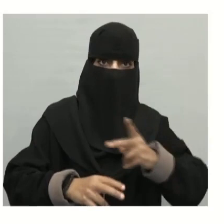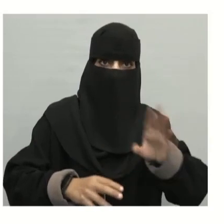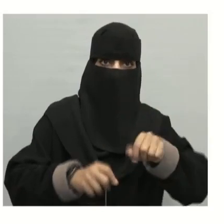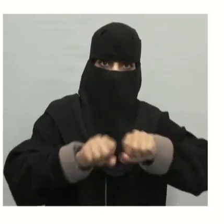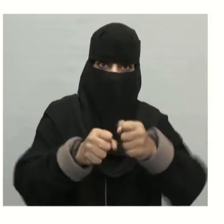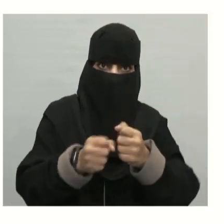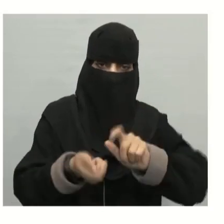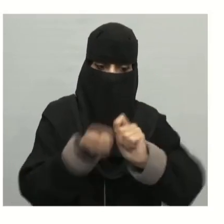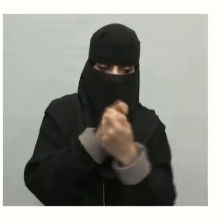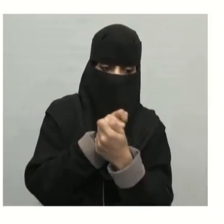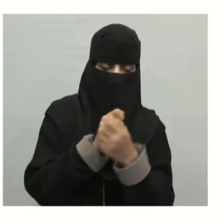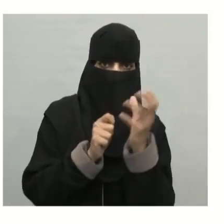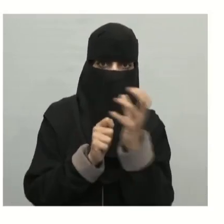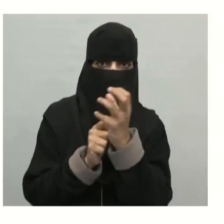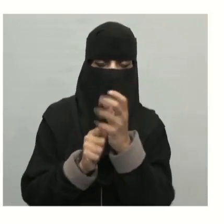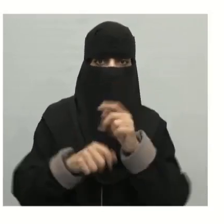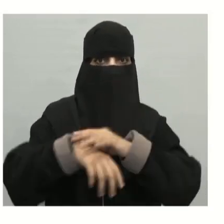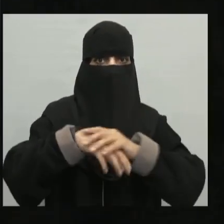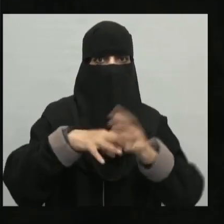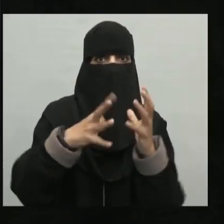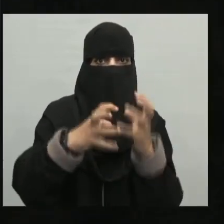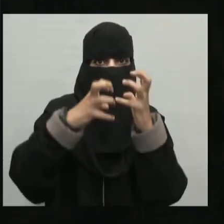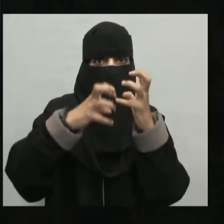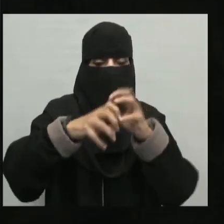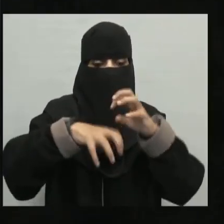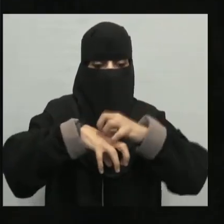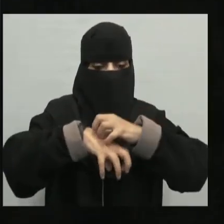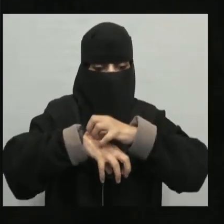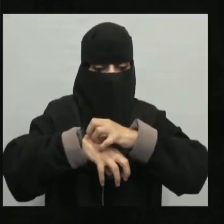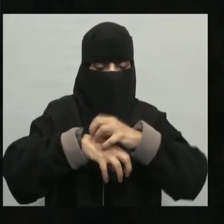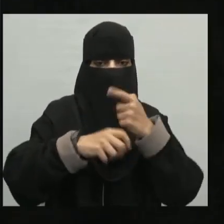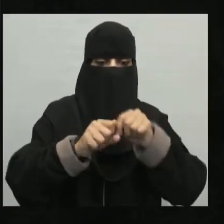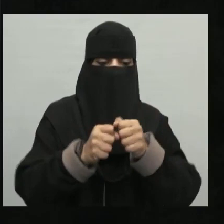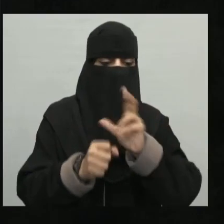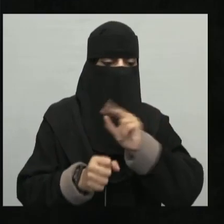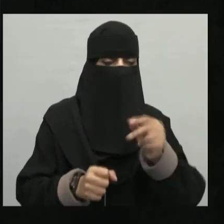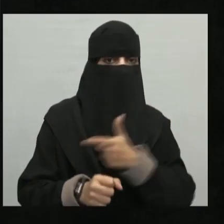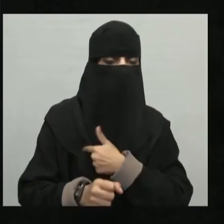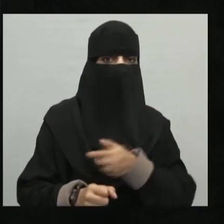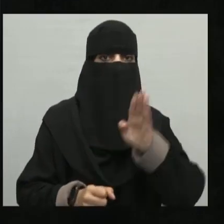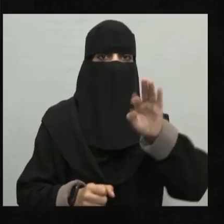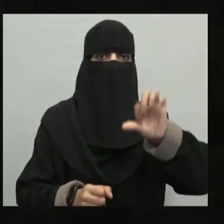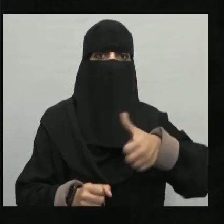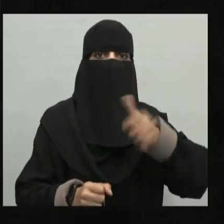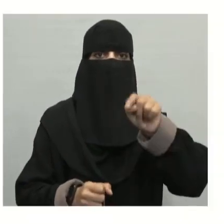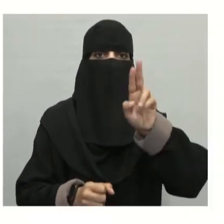ينكسر ويتحول الى قطع ذات سطوح خشنه يقال عنها مكسر مثل الكوارتز